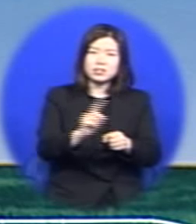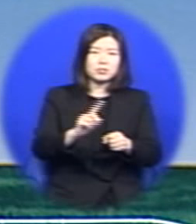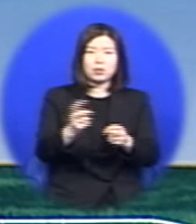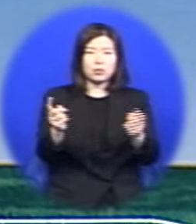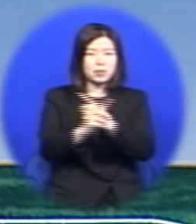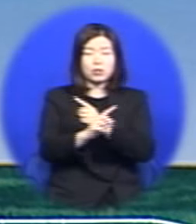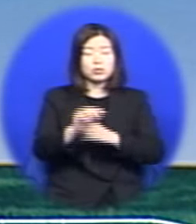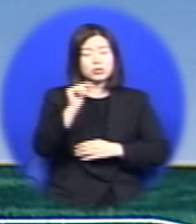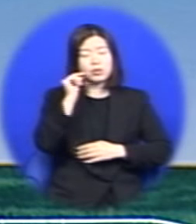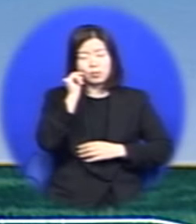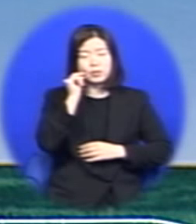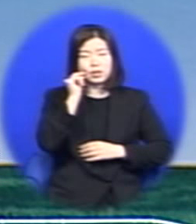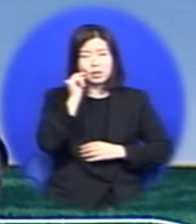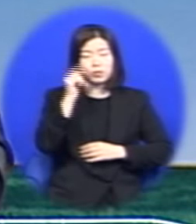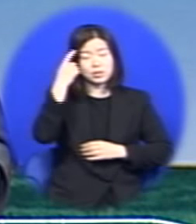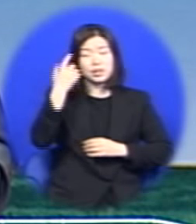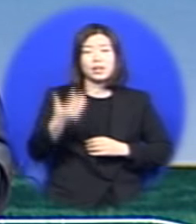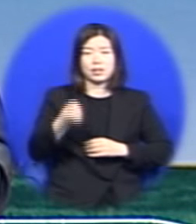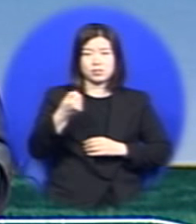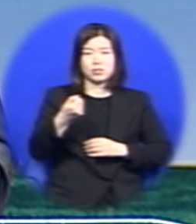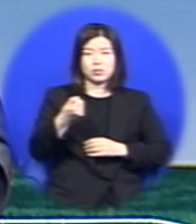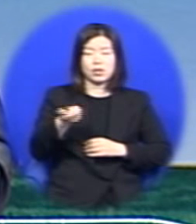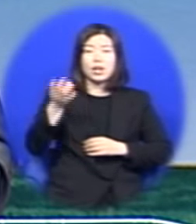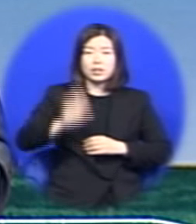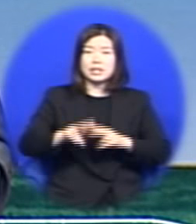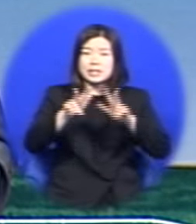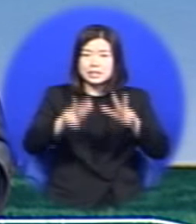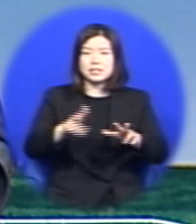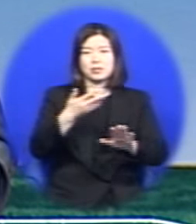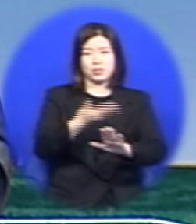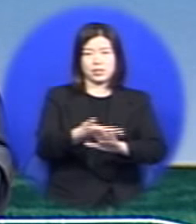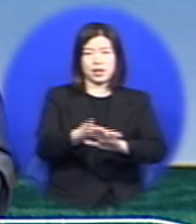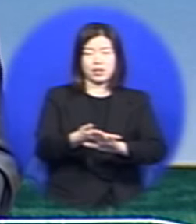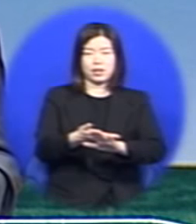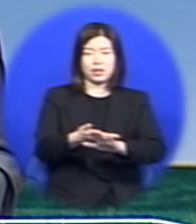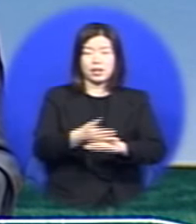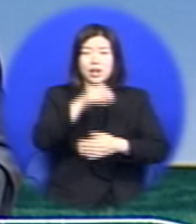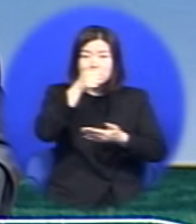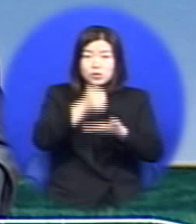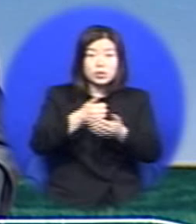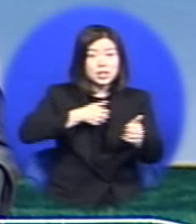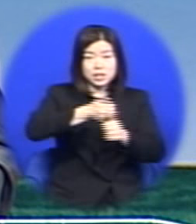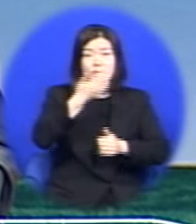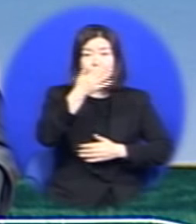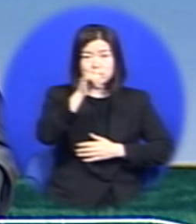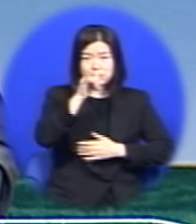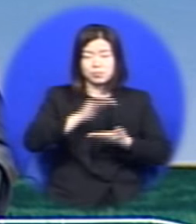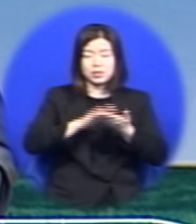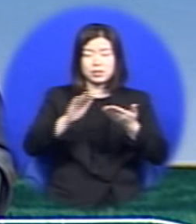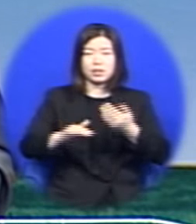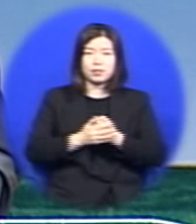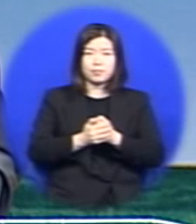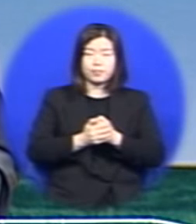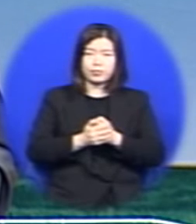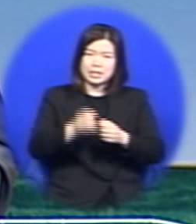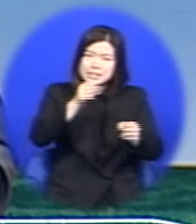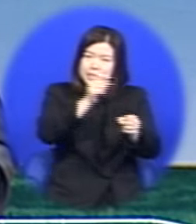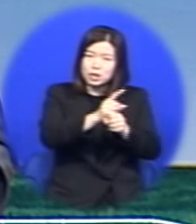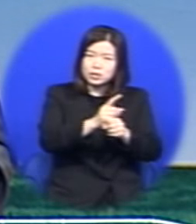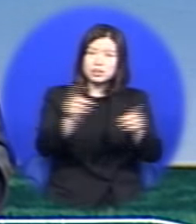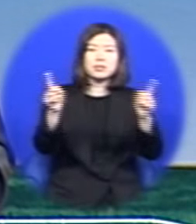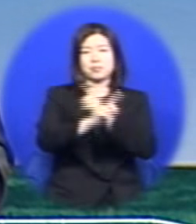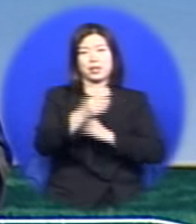생각했었습니다. 그런데 지금은 다릅니다. 죄 이길 수 있습니다. 성질